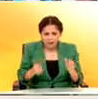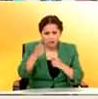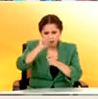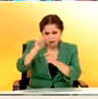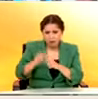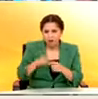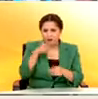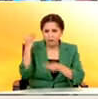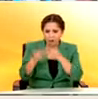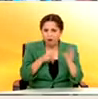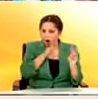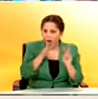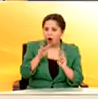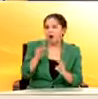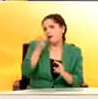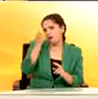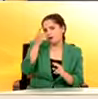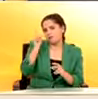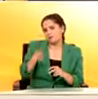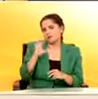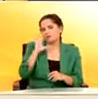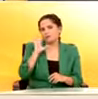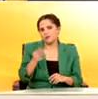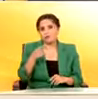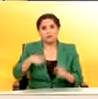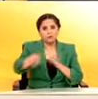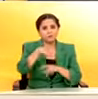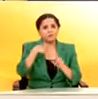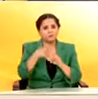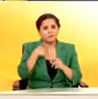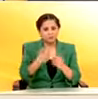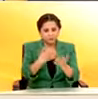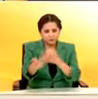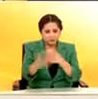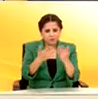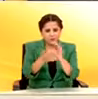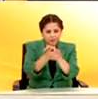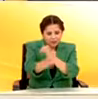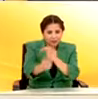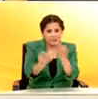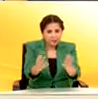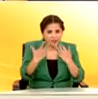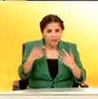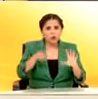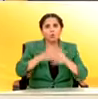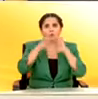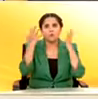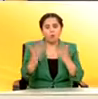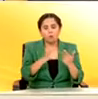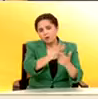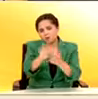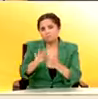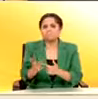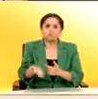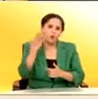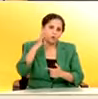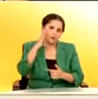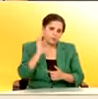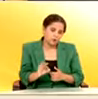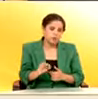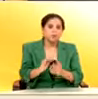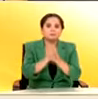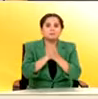और परंपरा के बारे में जाने और हमारे कारीगरों की प्रतिभा को ग्लोबल मंच मिले।